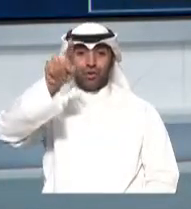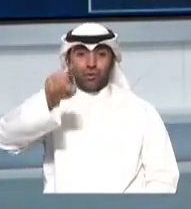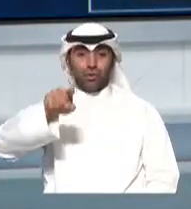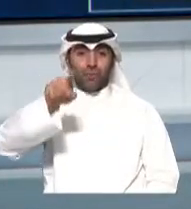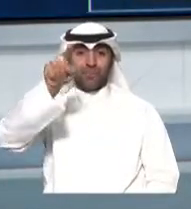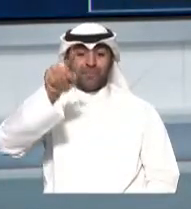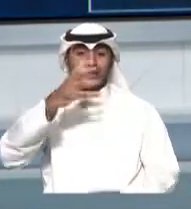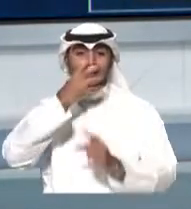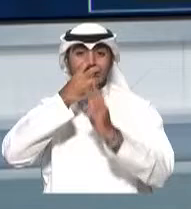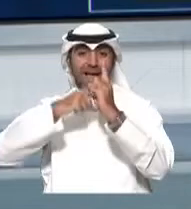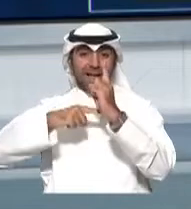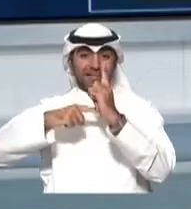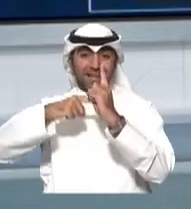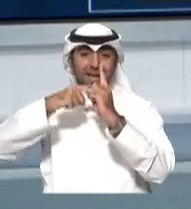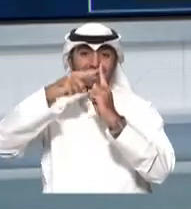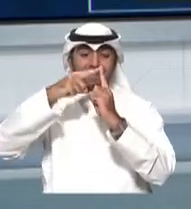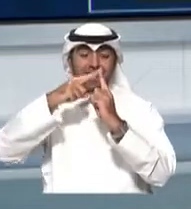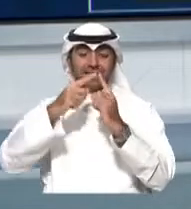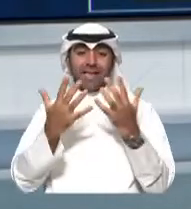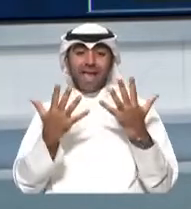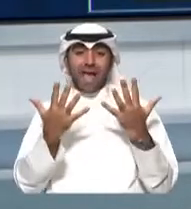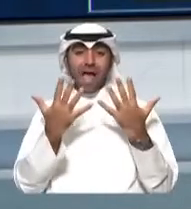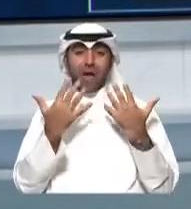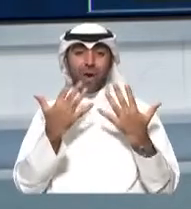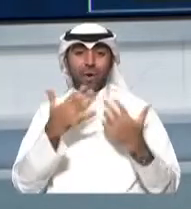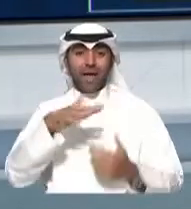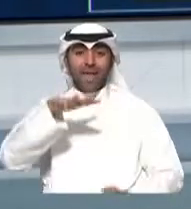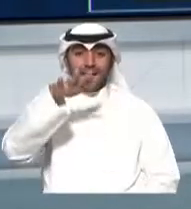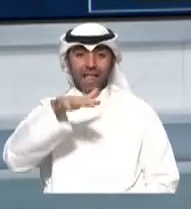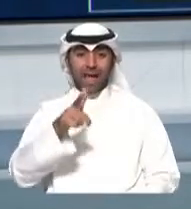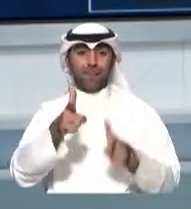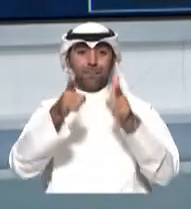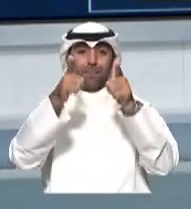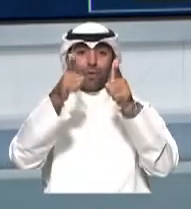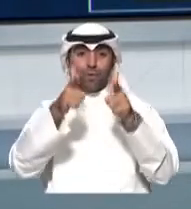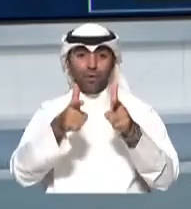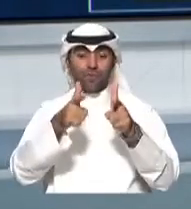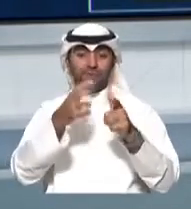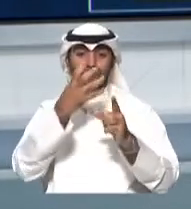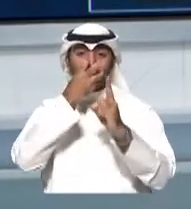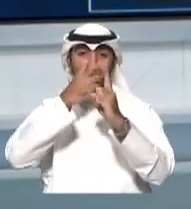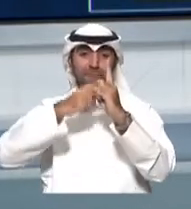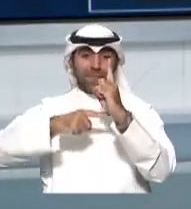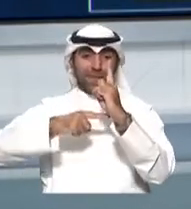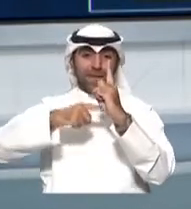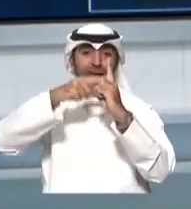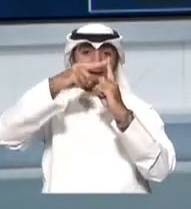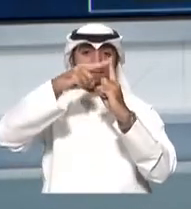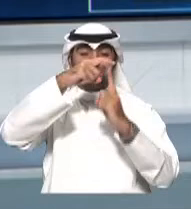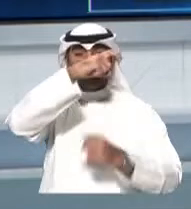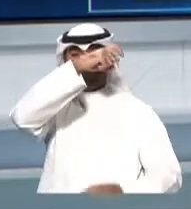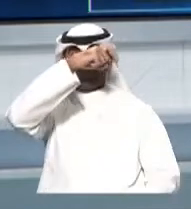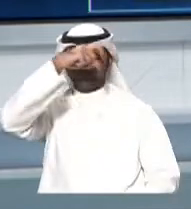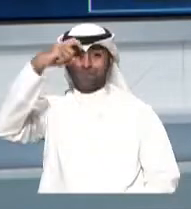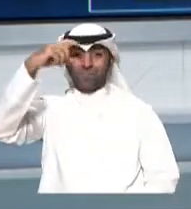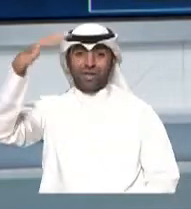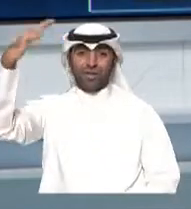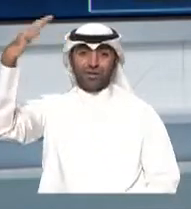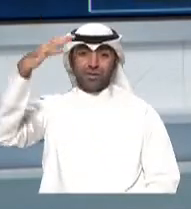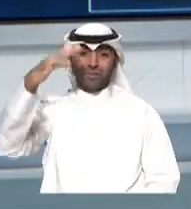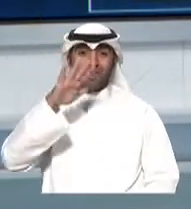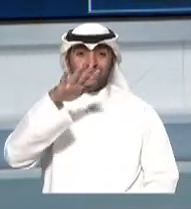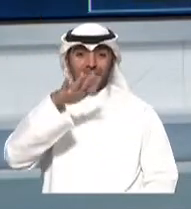القادمة، الأجواء الحارة راح تستمر ويانا لعدة أيام خلال فترة النهار، تتراجع بشكل بسيط خلال فترة الظهيرة خلال الأيام